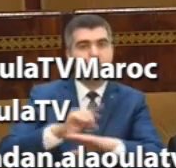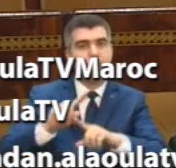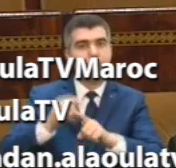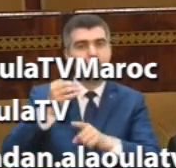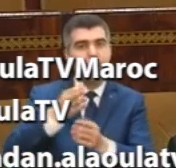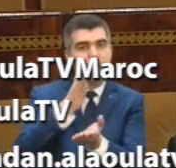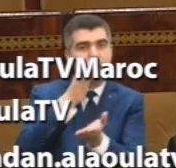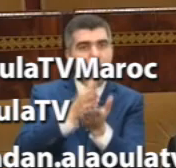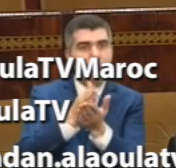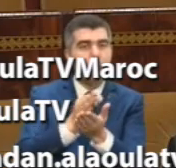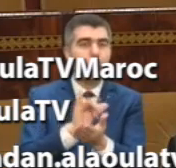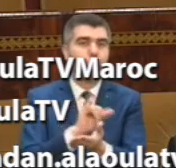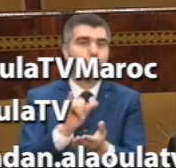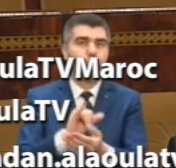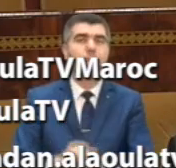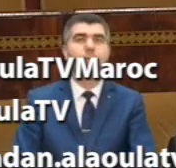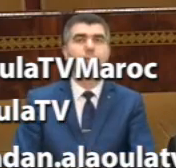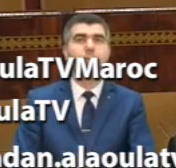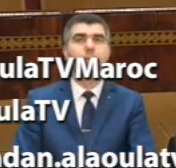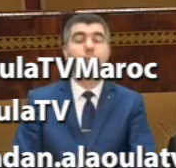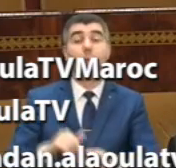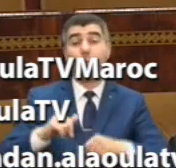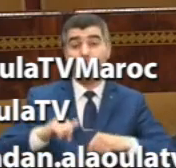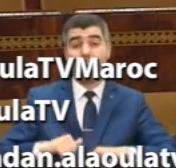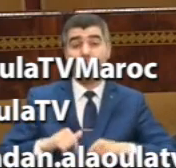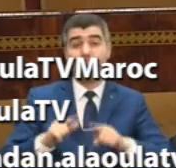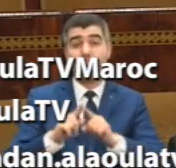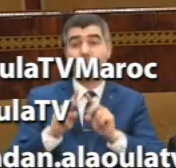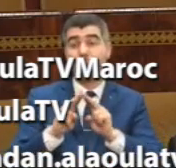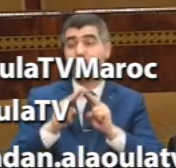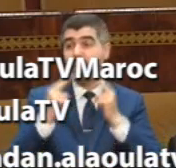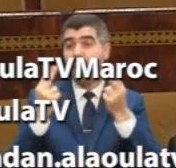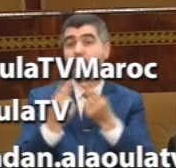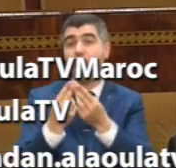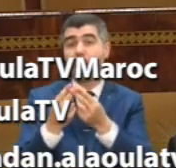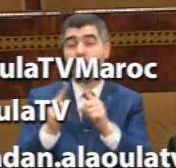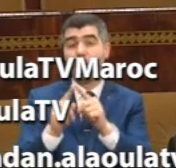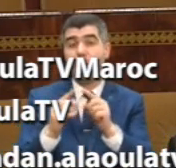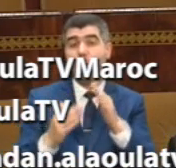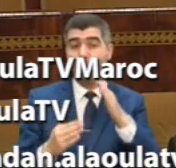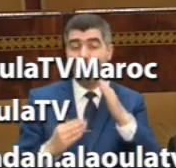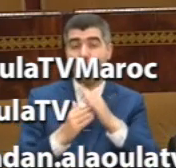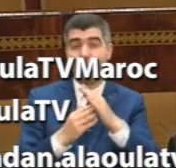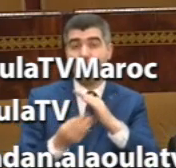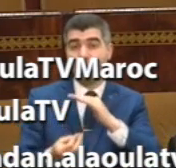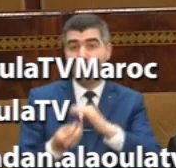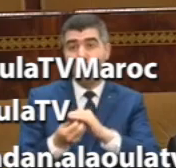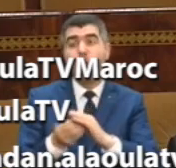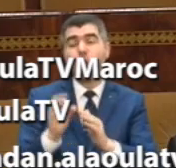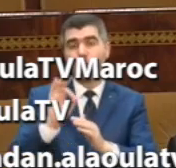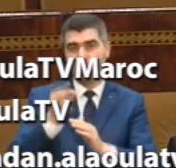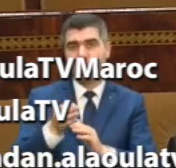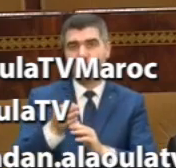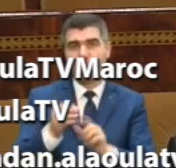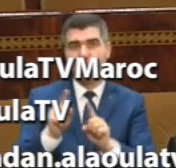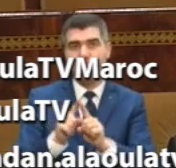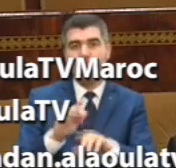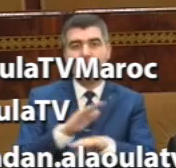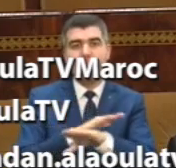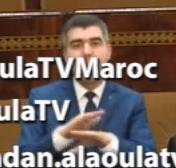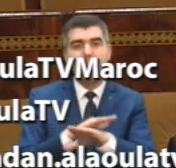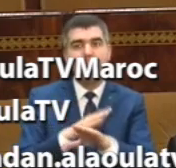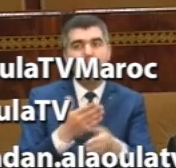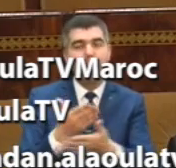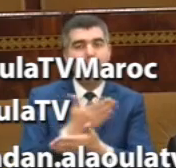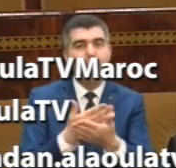بها الاستراتيجية؟ السيد الوزير، تجارب دولية عديدة أبنت أن الحد من الرشوة أمر ممكن إذا توفرت الإرادة السياسية لذلك.